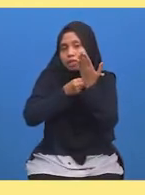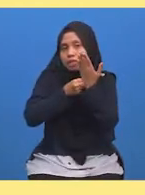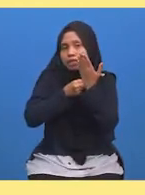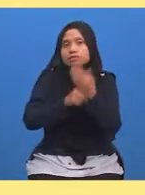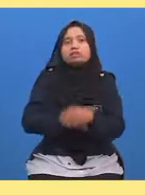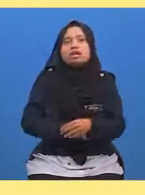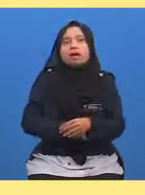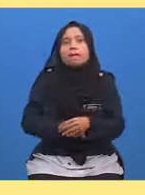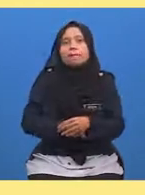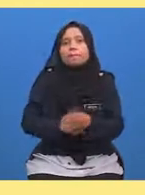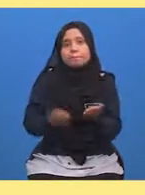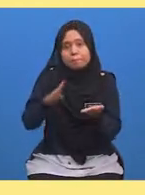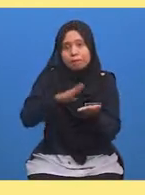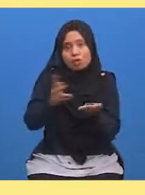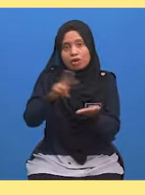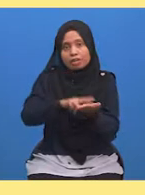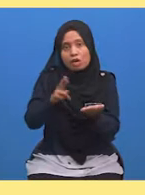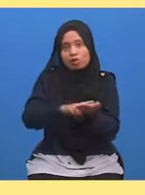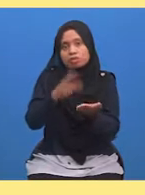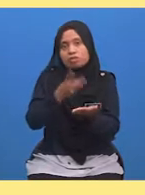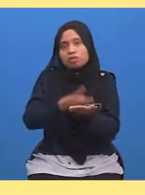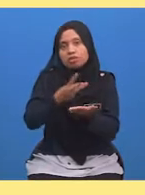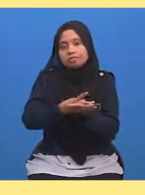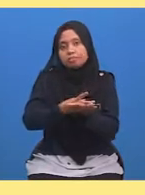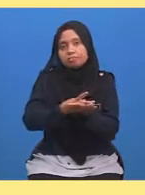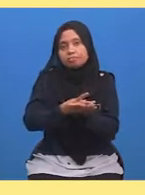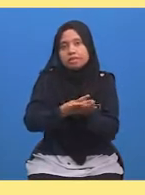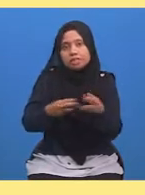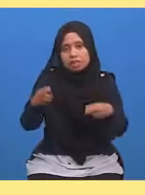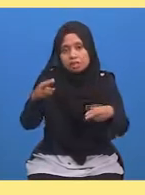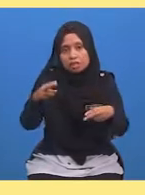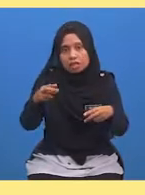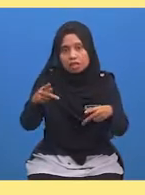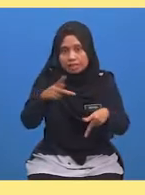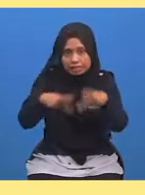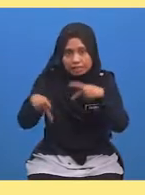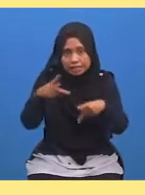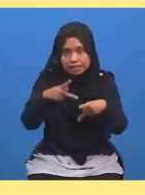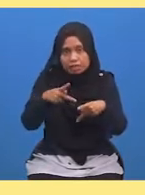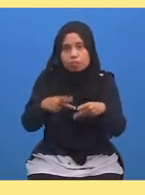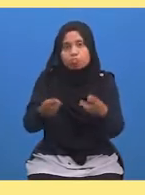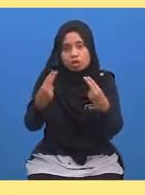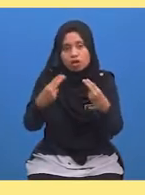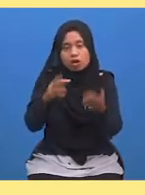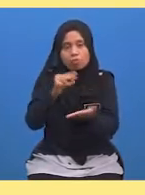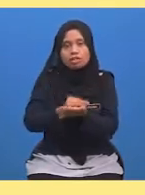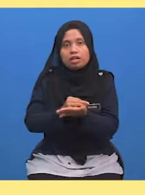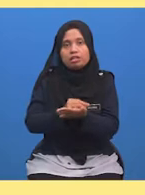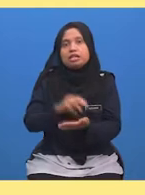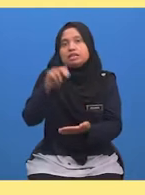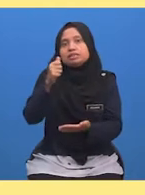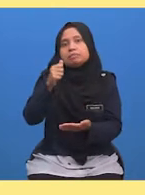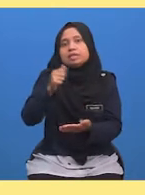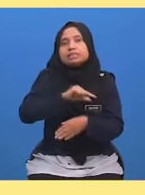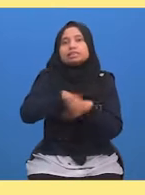penyata-penyata kewangan dan analisis titik pulang modal. Yang ke-11,